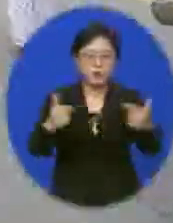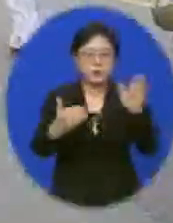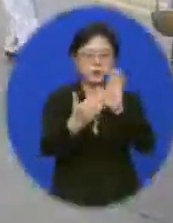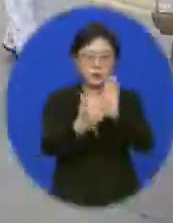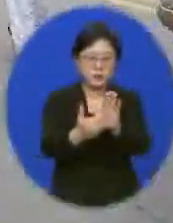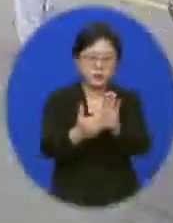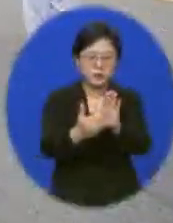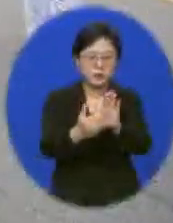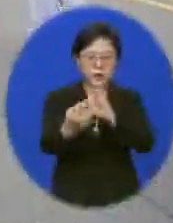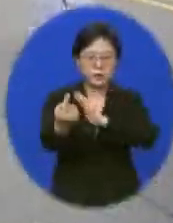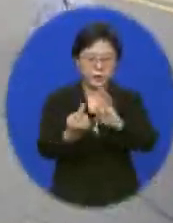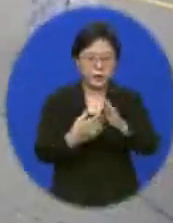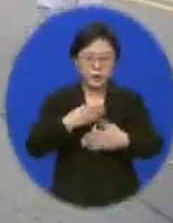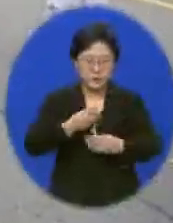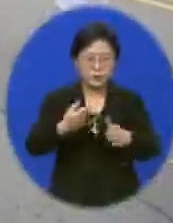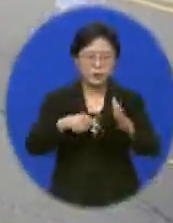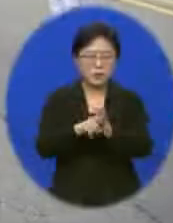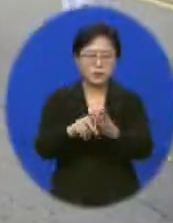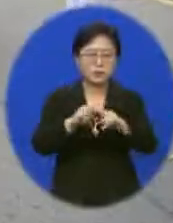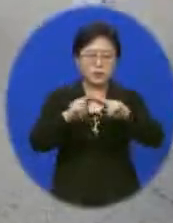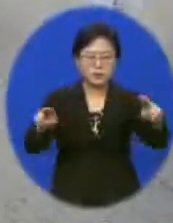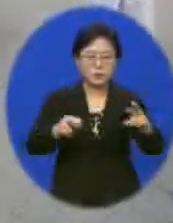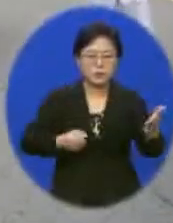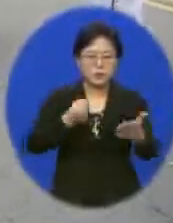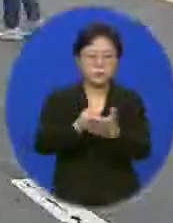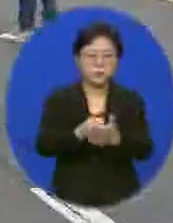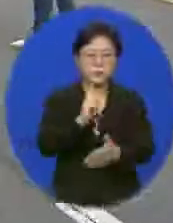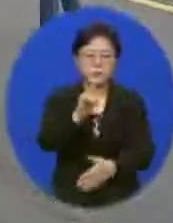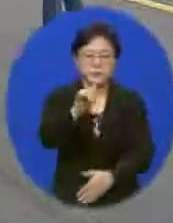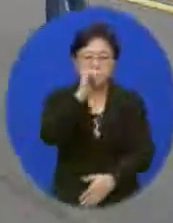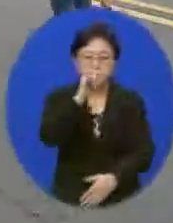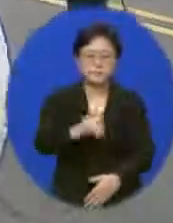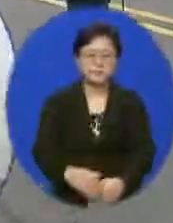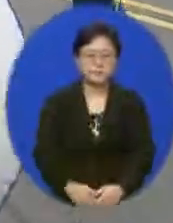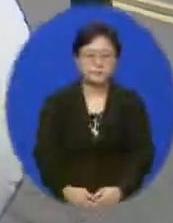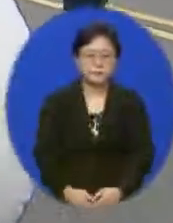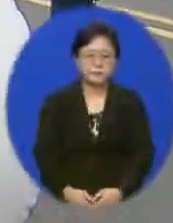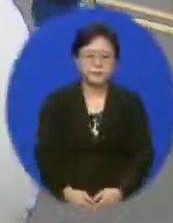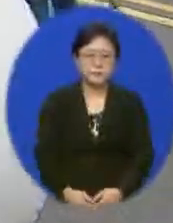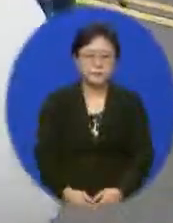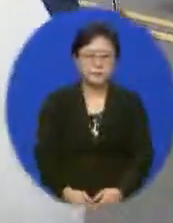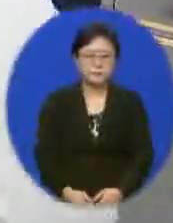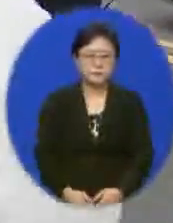방지와 방문객 안전을 고려해서 취소하기로 결정했다고 밝혔습니다.